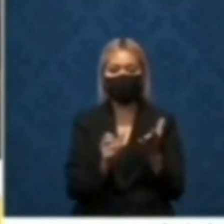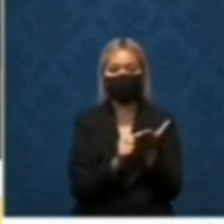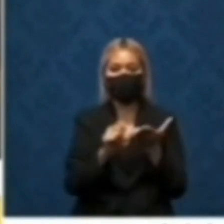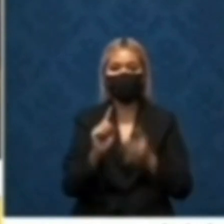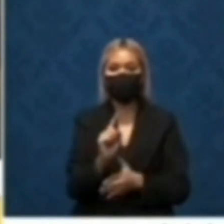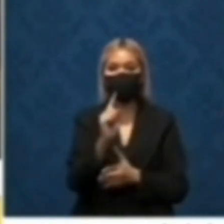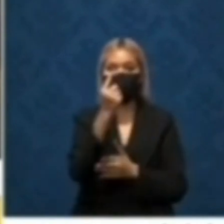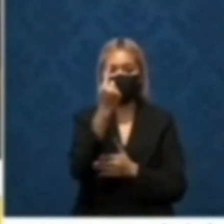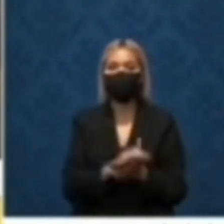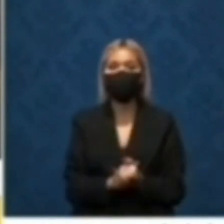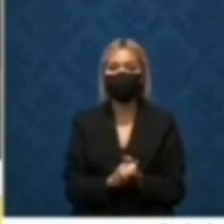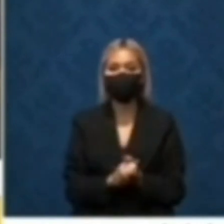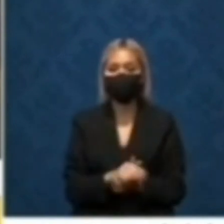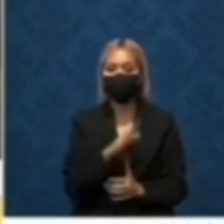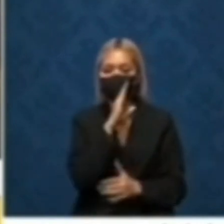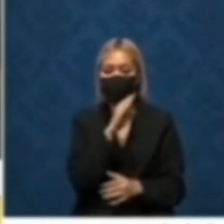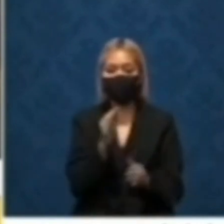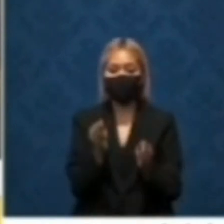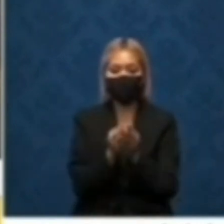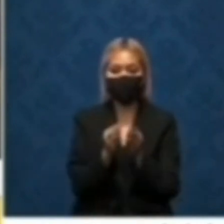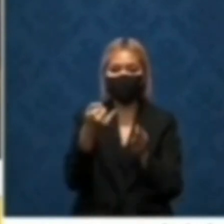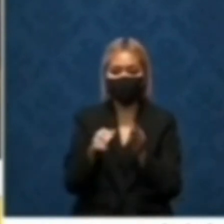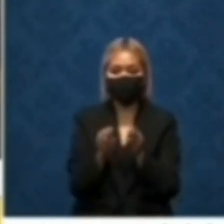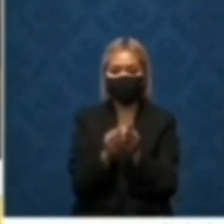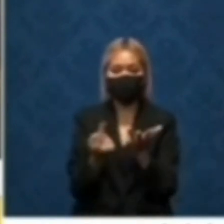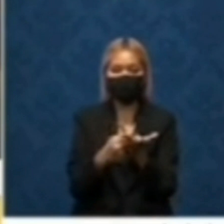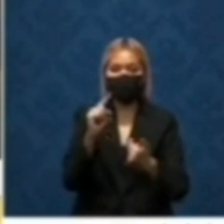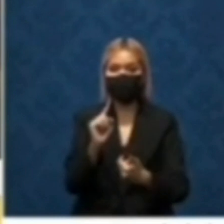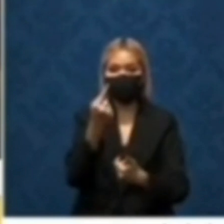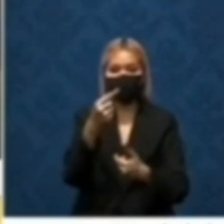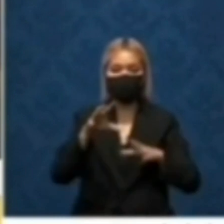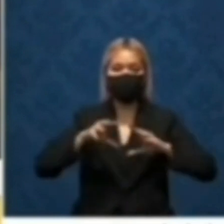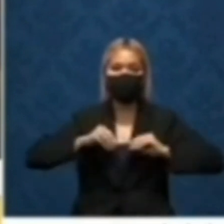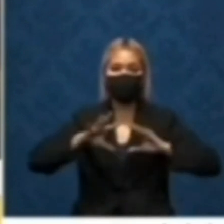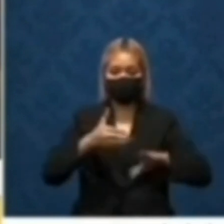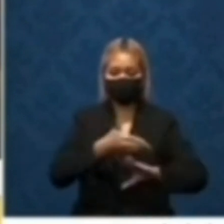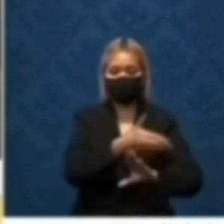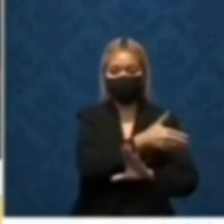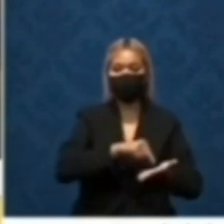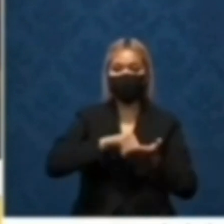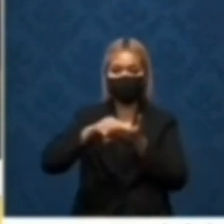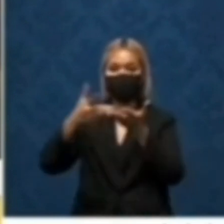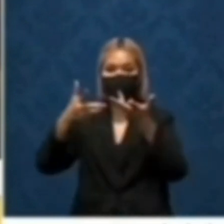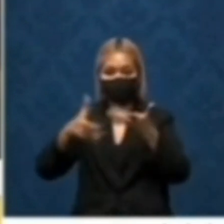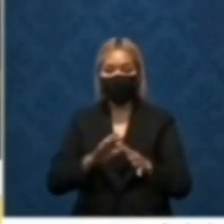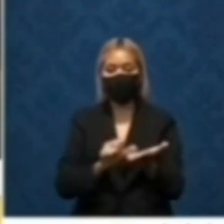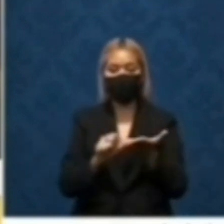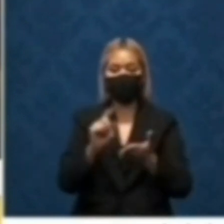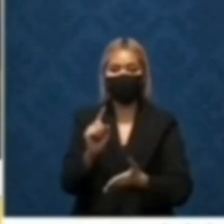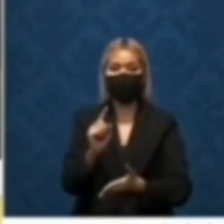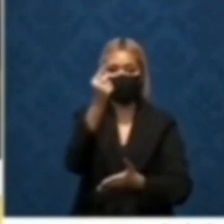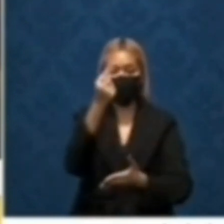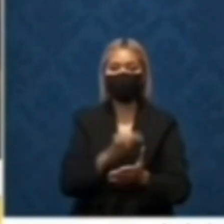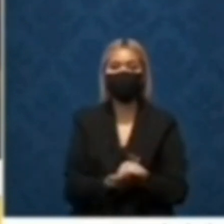าตราที่เกี่ยวข้องกับการขอให้มีการนับคะแนนใหม่ซึ่งท่านธีรชัยพันธุมาศได้เคยนำเสนอก็จะแก้ปัญหาเจตนารมณ์ของการนับ